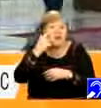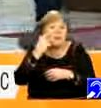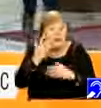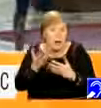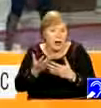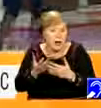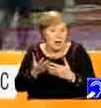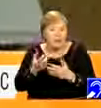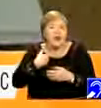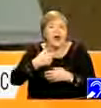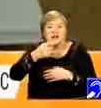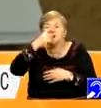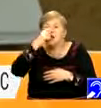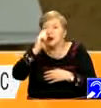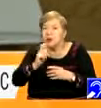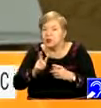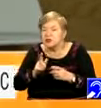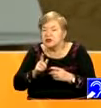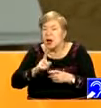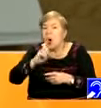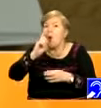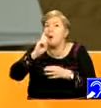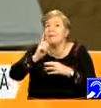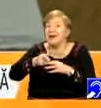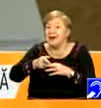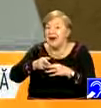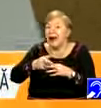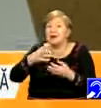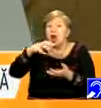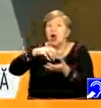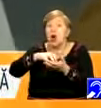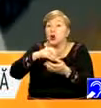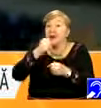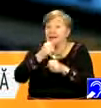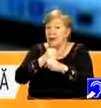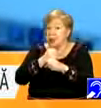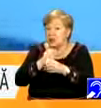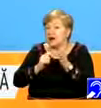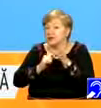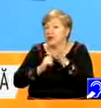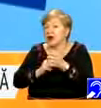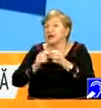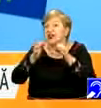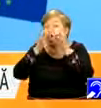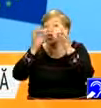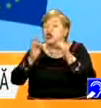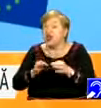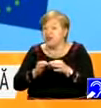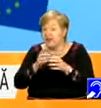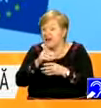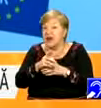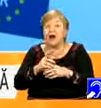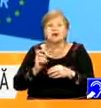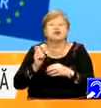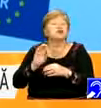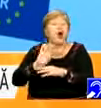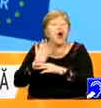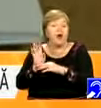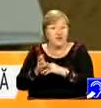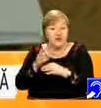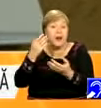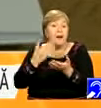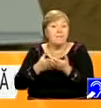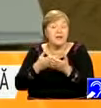va renunța la acea obligativitate a obținerii certificatului verde pentru